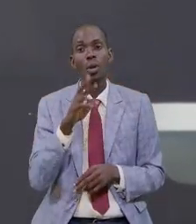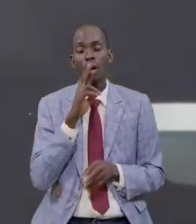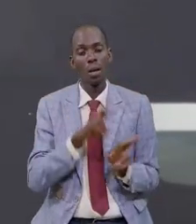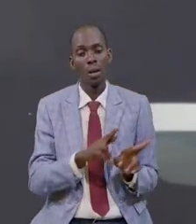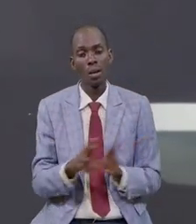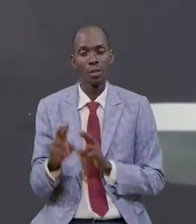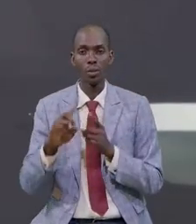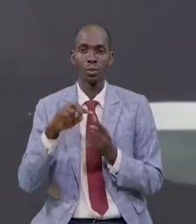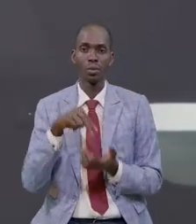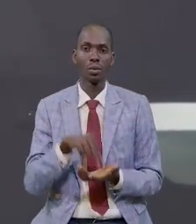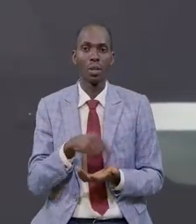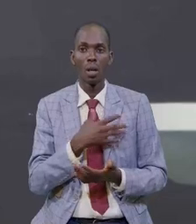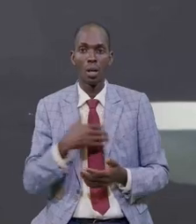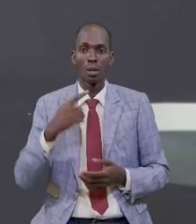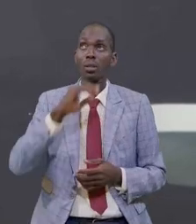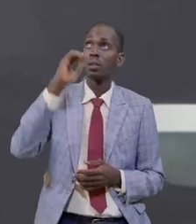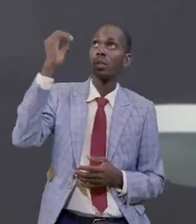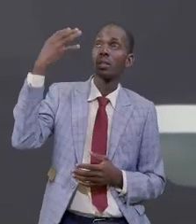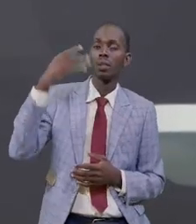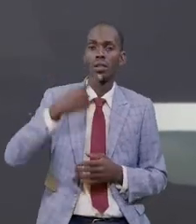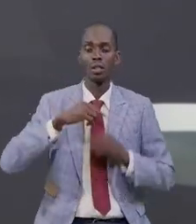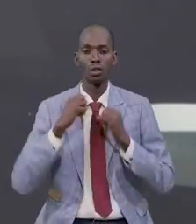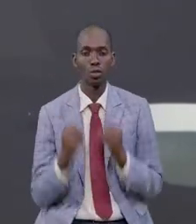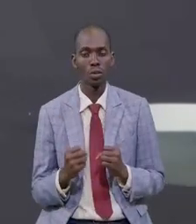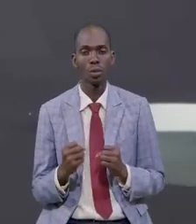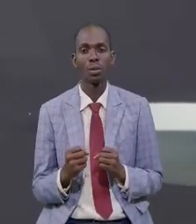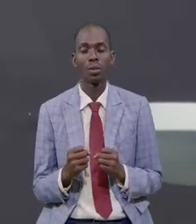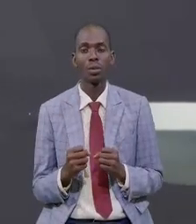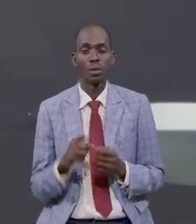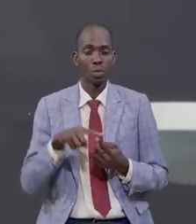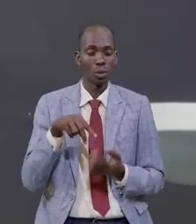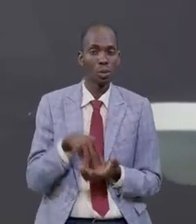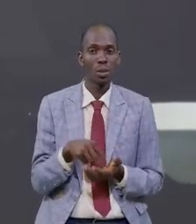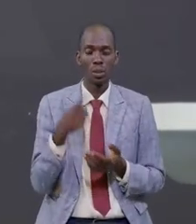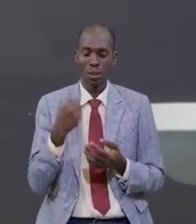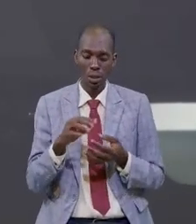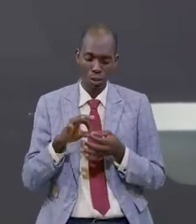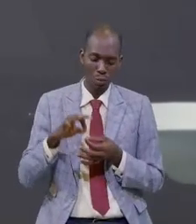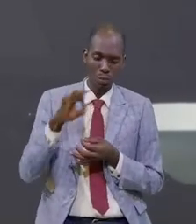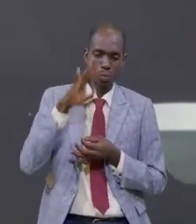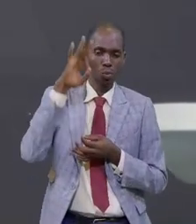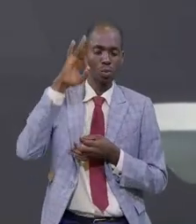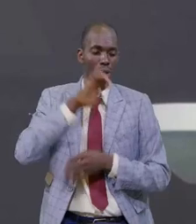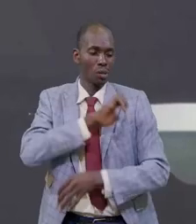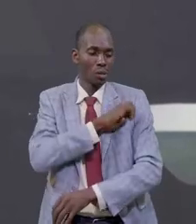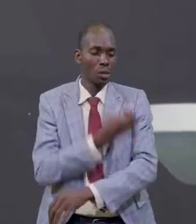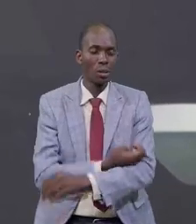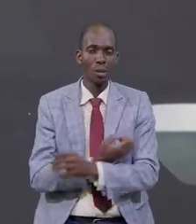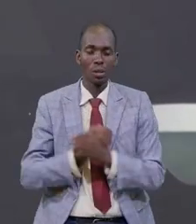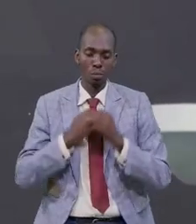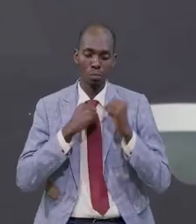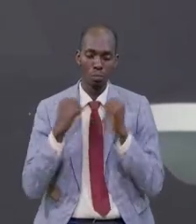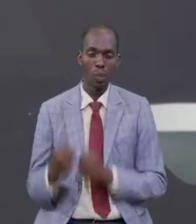et la grâce et la force et la puissance l'énergie spirituelle qu'il